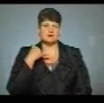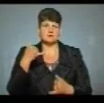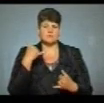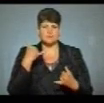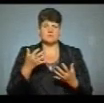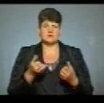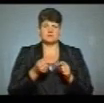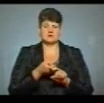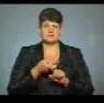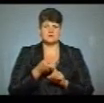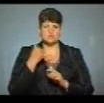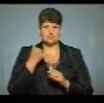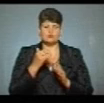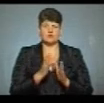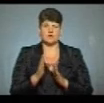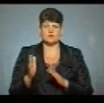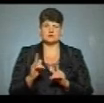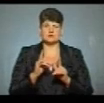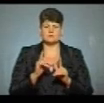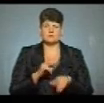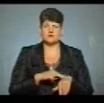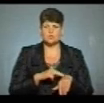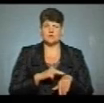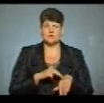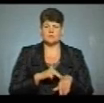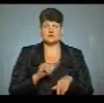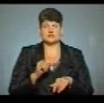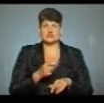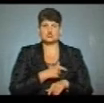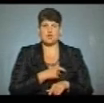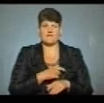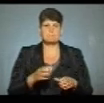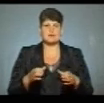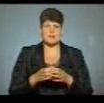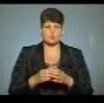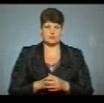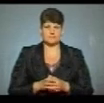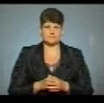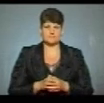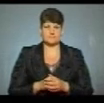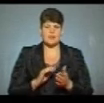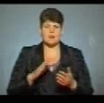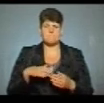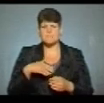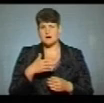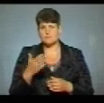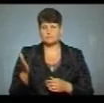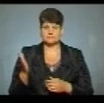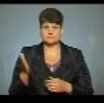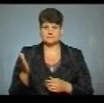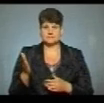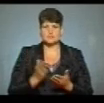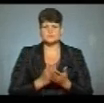засоби зв'язку, встановленим порядком з патрульною поліцією та черговим по батальйону. Право, руч на службу,